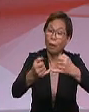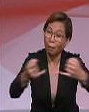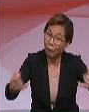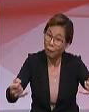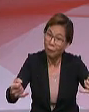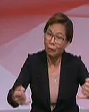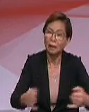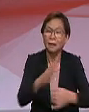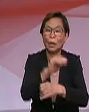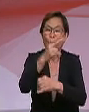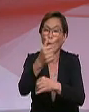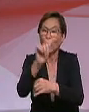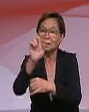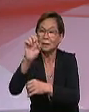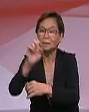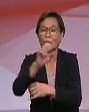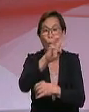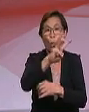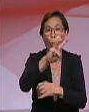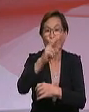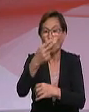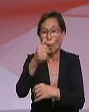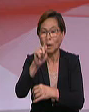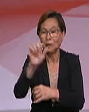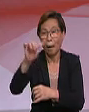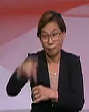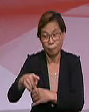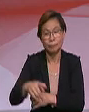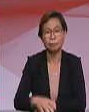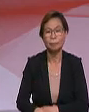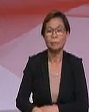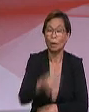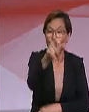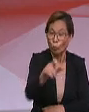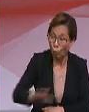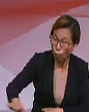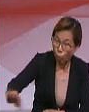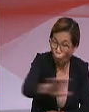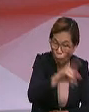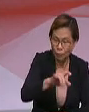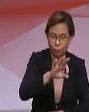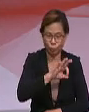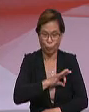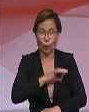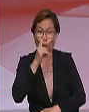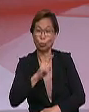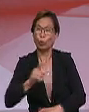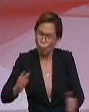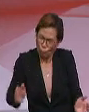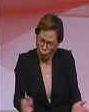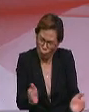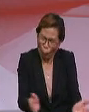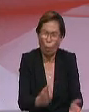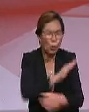dan WhatsApp misalnya. Ini perlu dimanfaatkan sebagai asas bagi mendorong mereka,